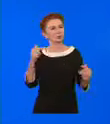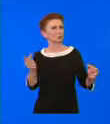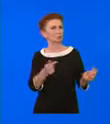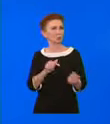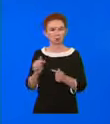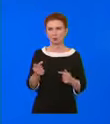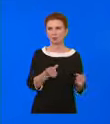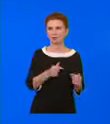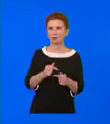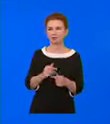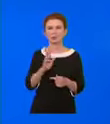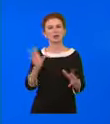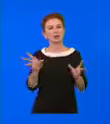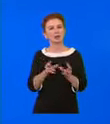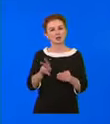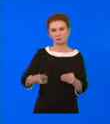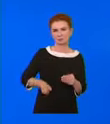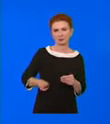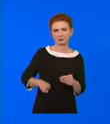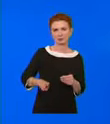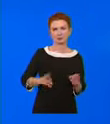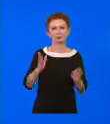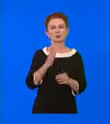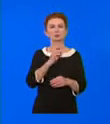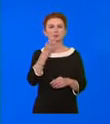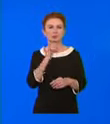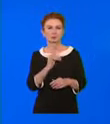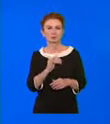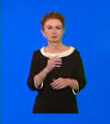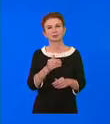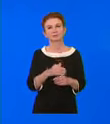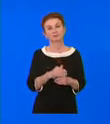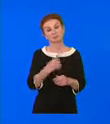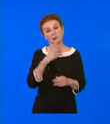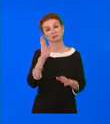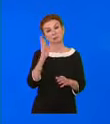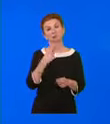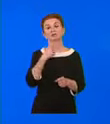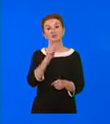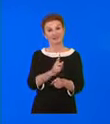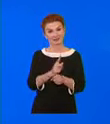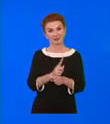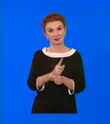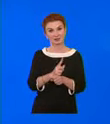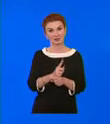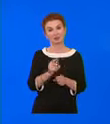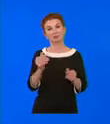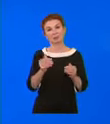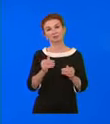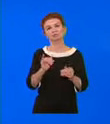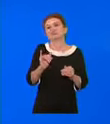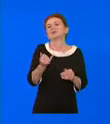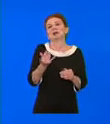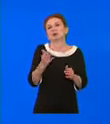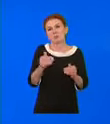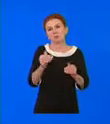z ministrem zdrowia, z panem ministrem Szumowskim i podejmiemy wtedy decyzje dotyczące tego, czy i na jakich